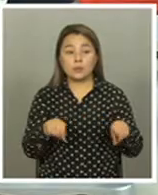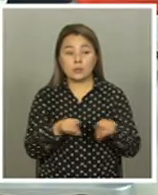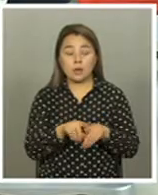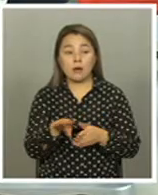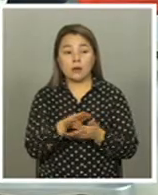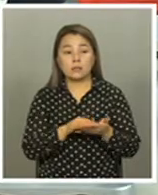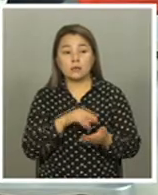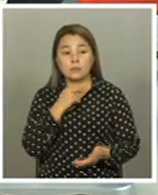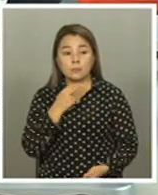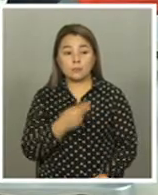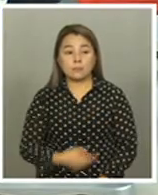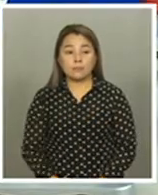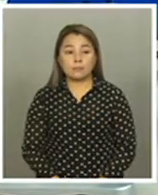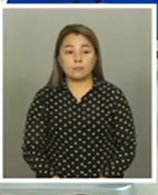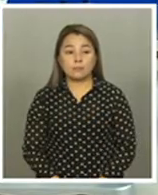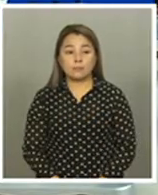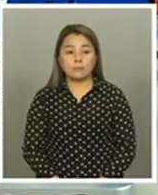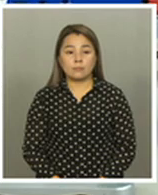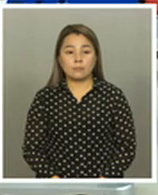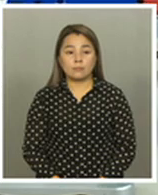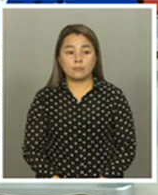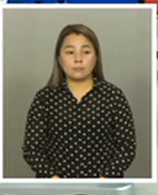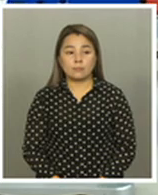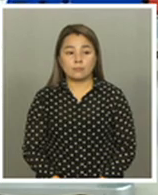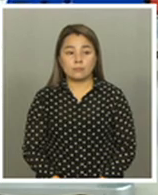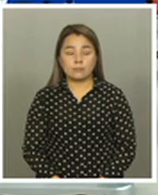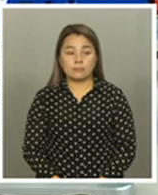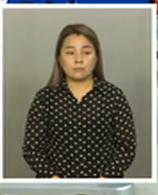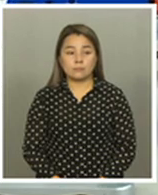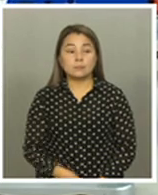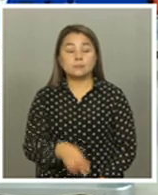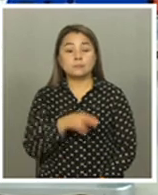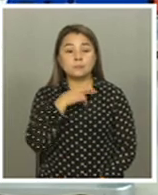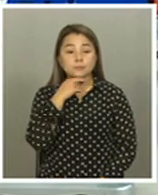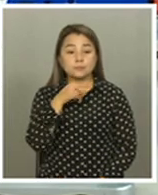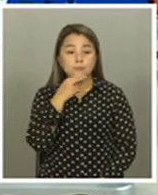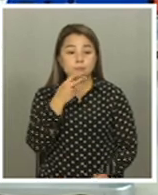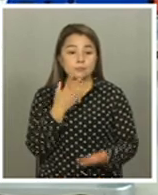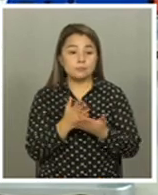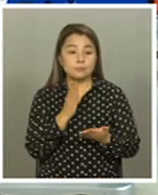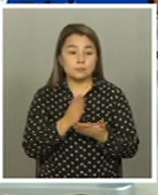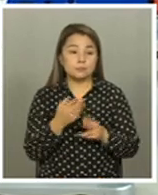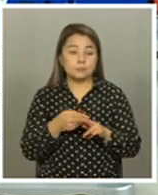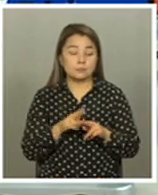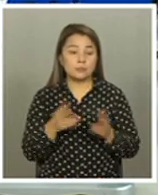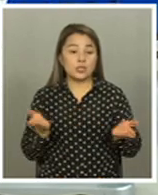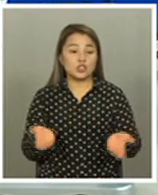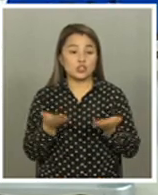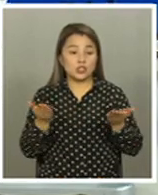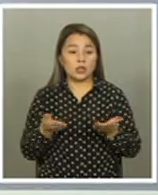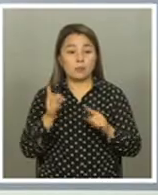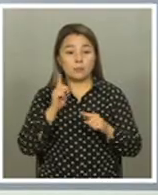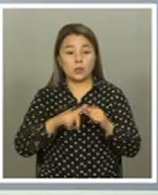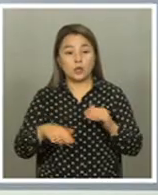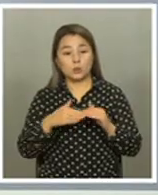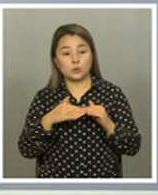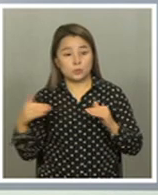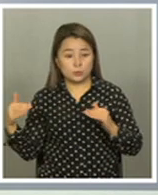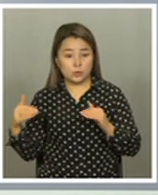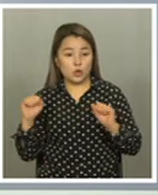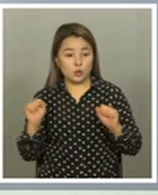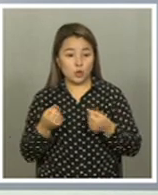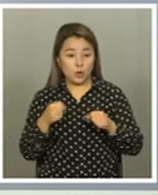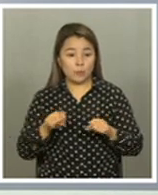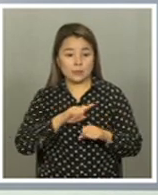көрейік. Міне, назар аударып қарасаңыздар, жеңіл арбашаның үлкен жылдамдықпен көп